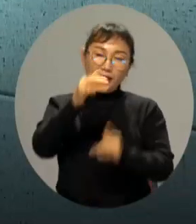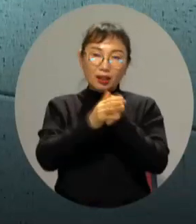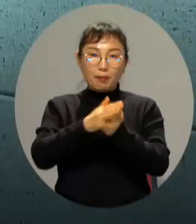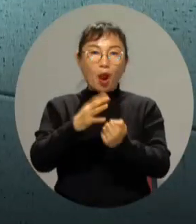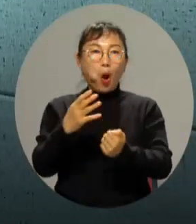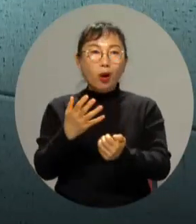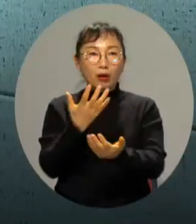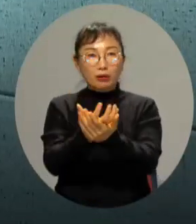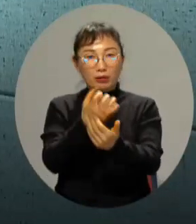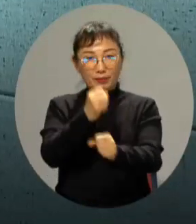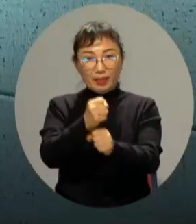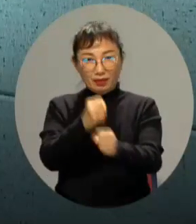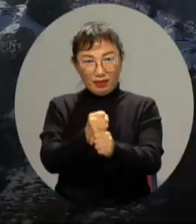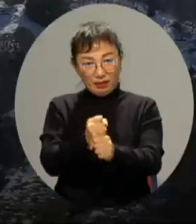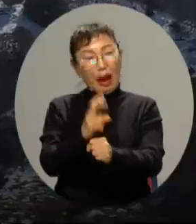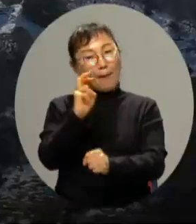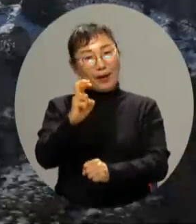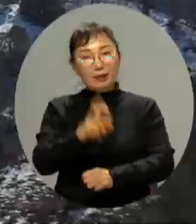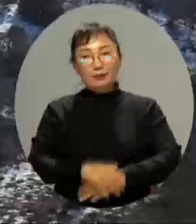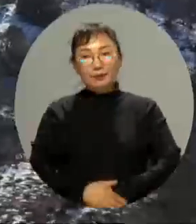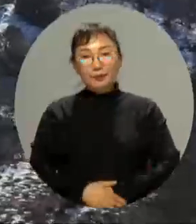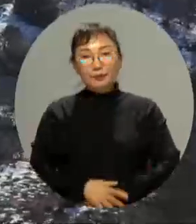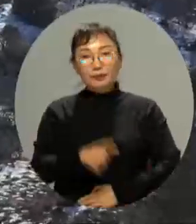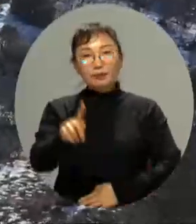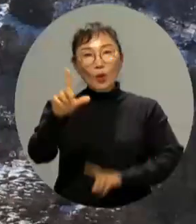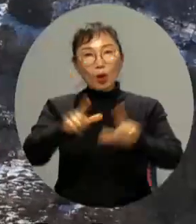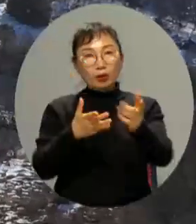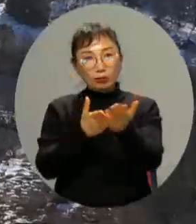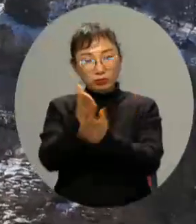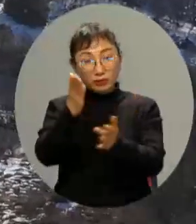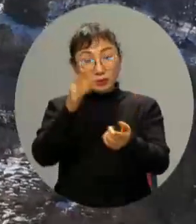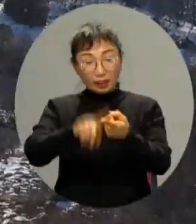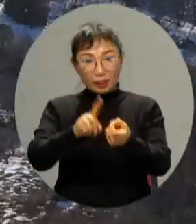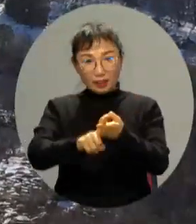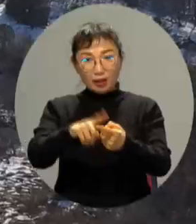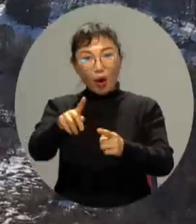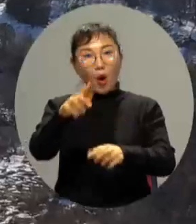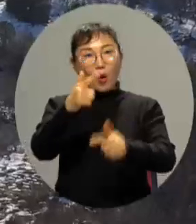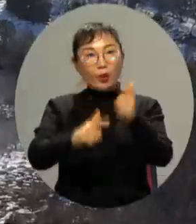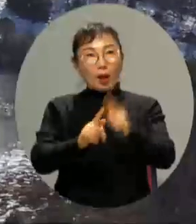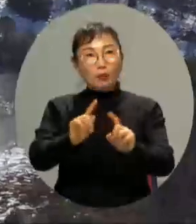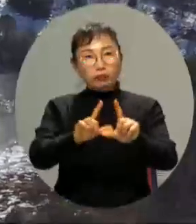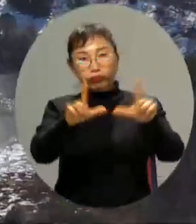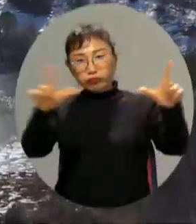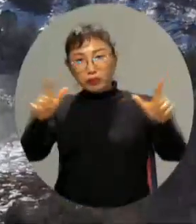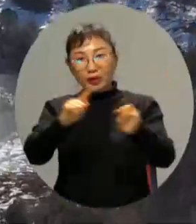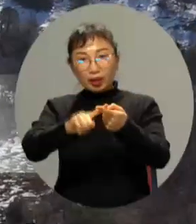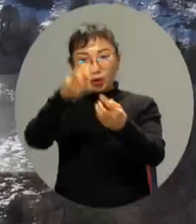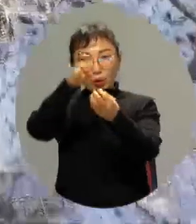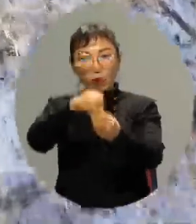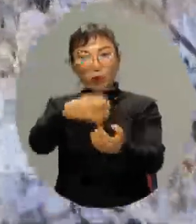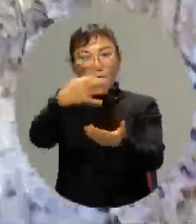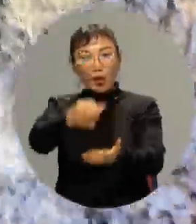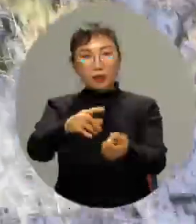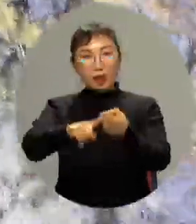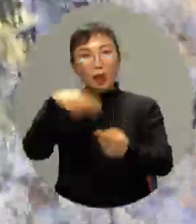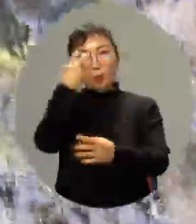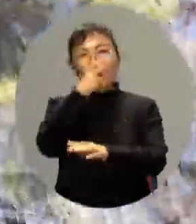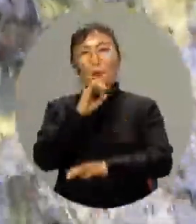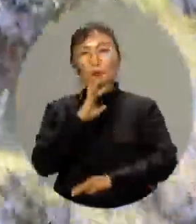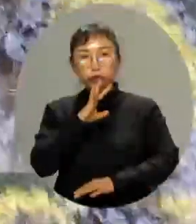허위 문서를 작성한 걸로 보고 있습니다. 환경부 역시 당시 소나무 군락 등 식생 보전 가치에 대한 조사만 했을